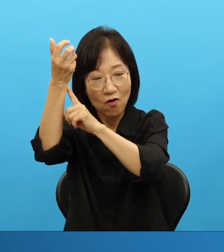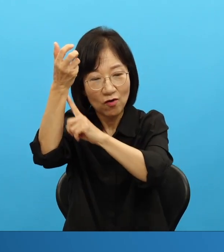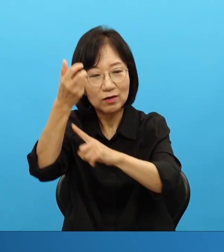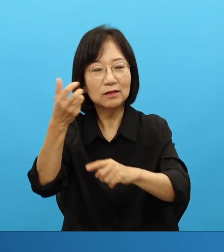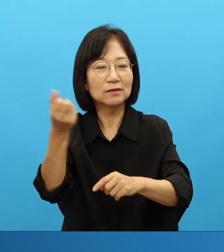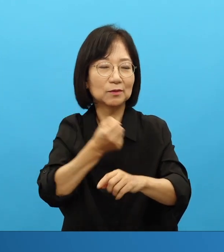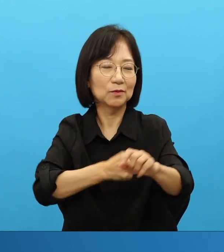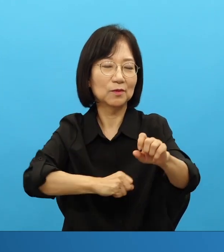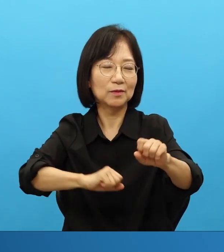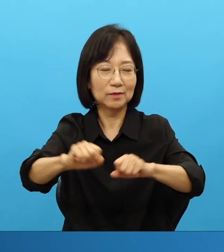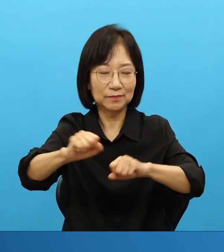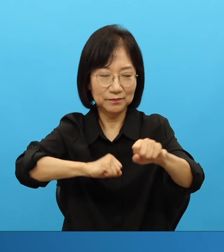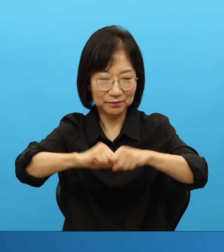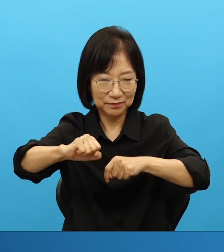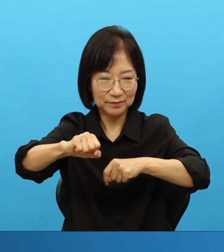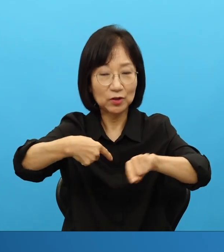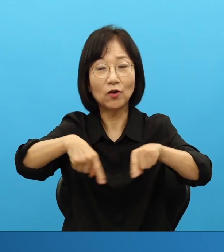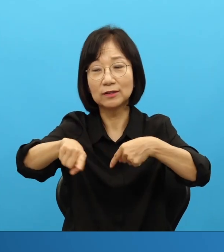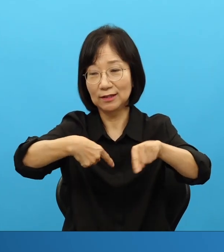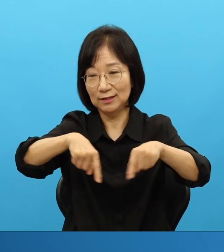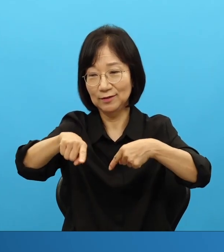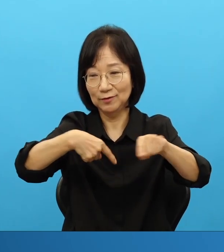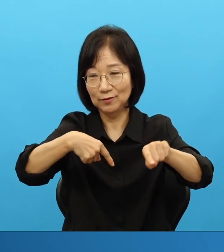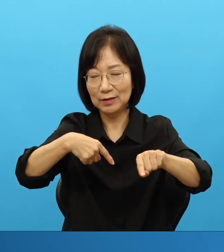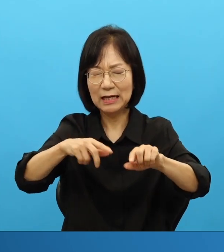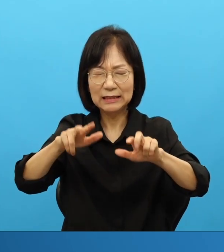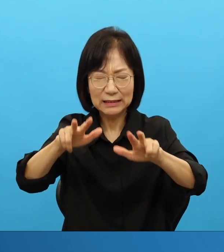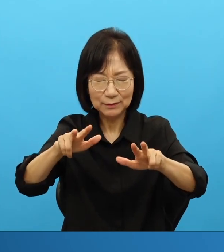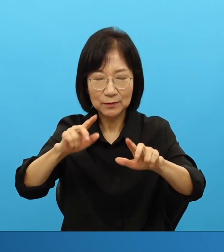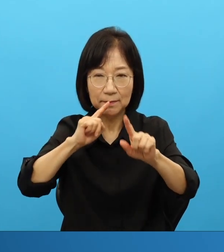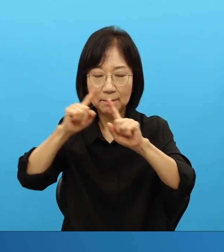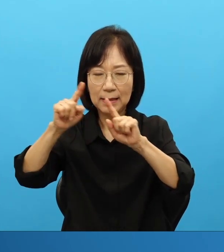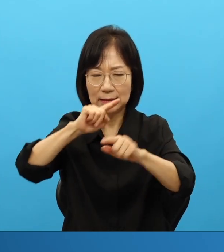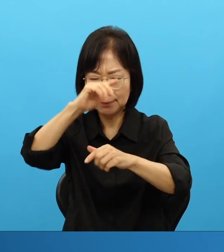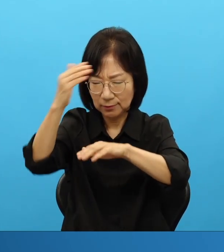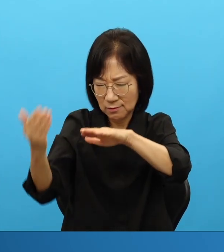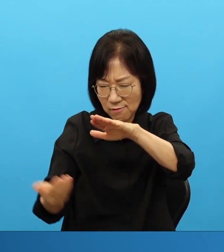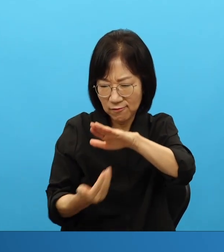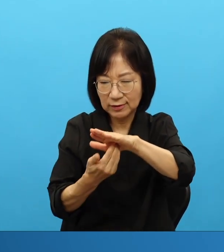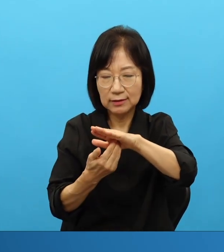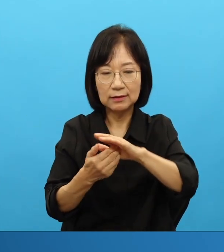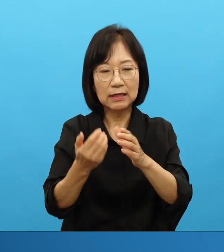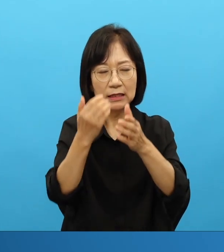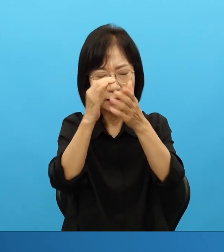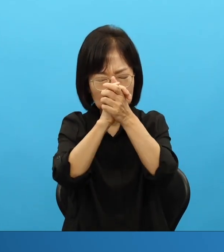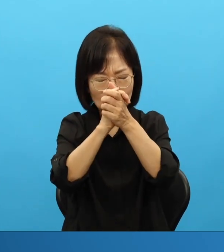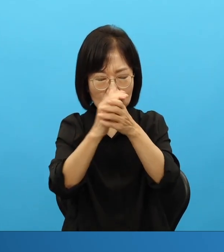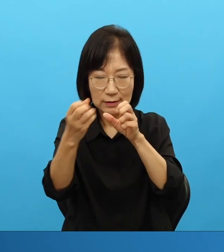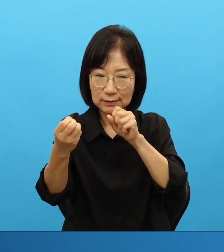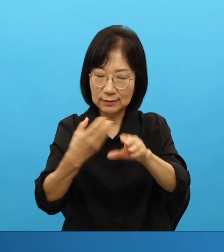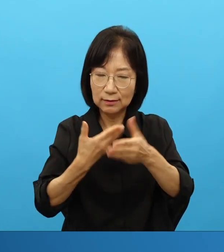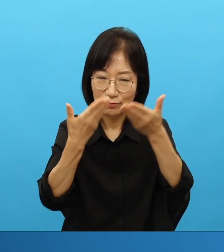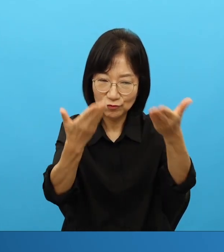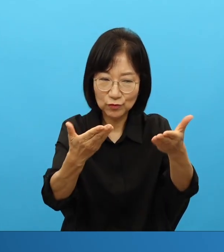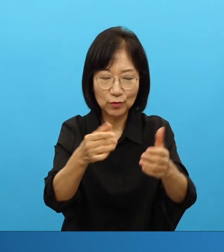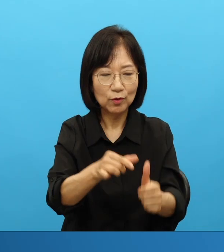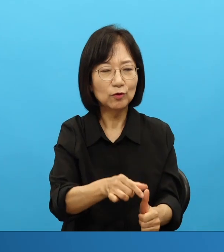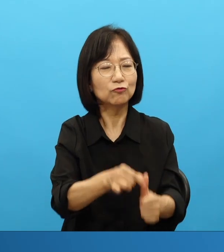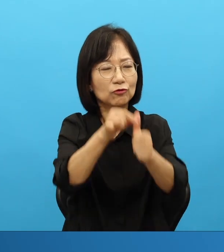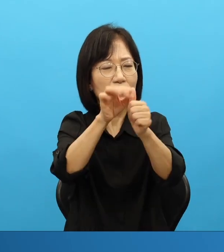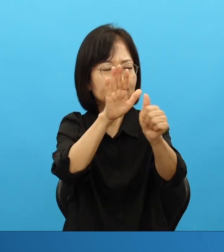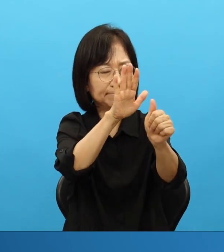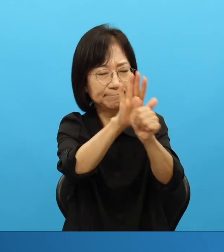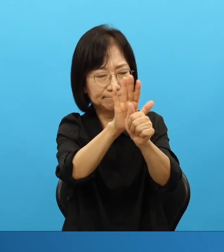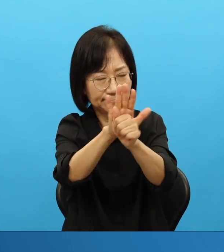by His Spirit. 지금도 말씀 성취하고 계십니다. Even now He fulfills His 기도 응답하고 word. 계십니다. Even now He answers 구원 prayers. 역사를 이루고 And even 계십니다. now He fulfills His work